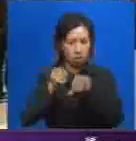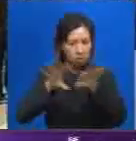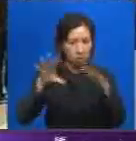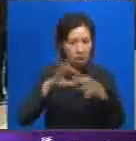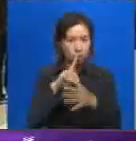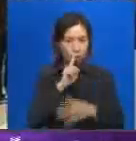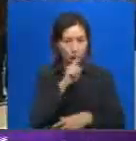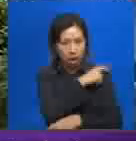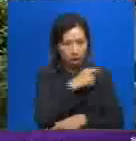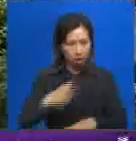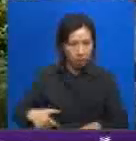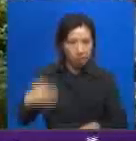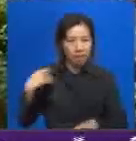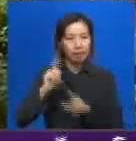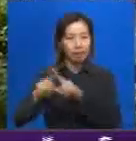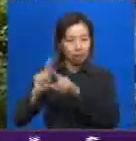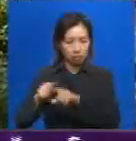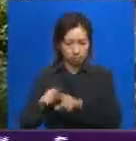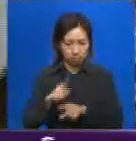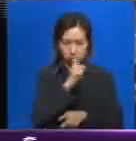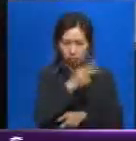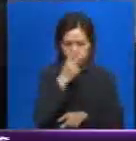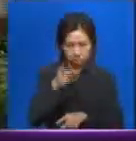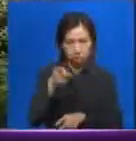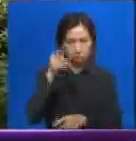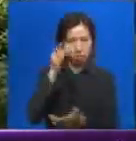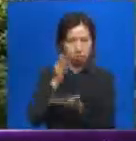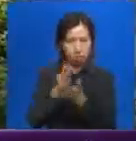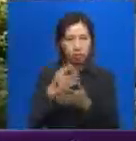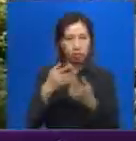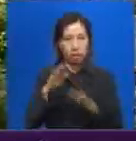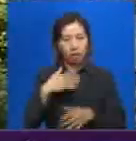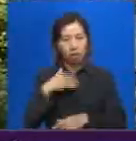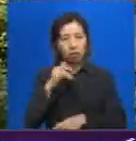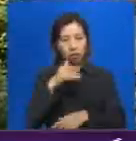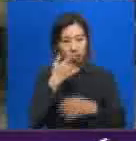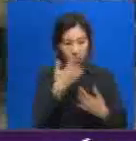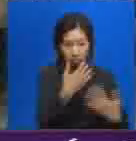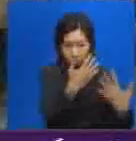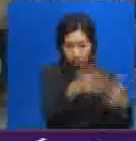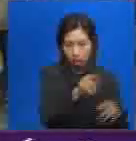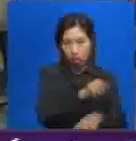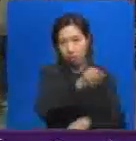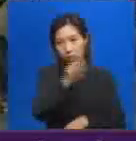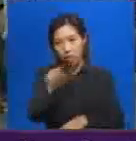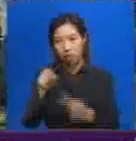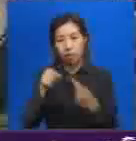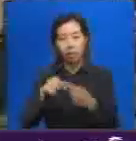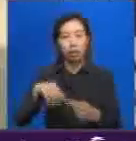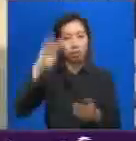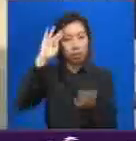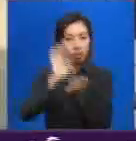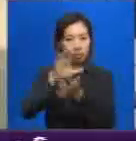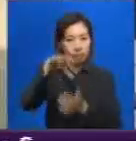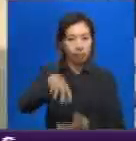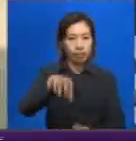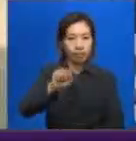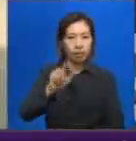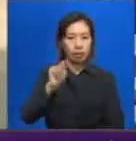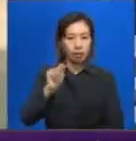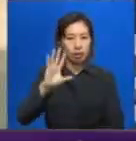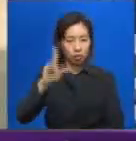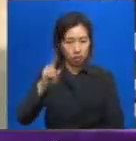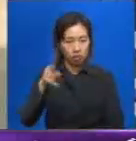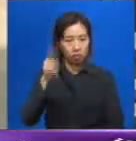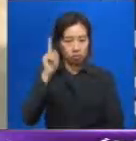ตำรวจแห่งชาติพร้อมกับปราศรัยเรียกร้องให้ตำรวจดำเนินคดีกับคนที่ทุจริตในโครงการรับจำนำข้าวและยื่นหนังสือให้เอา